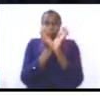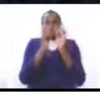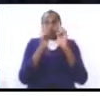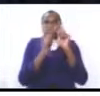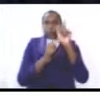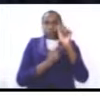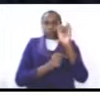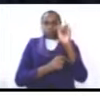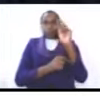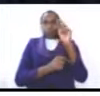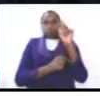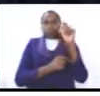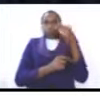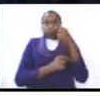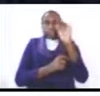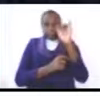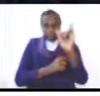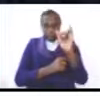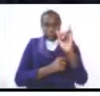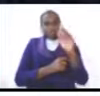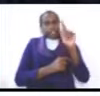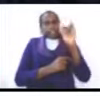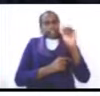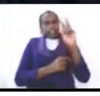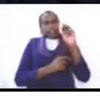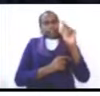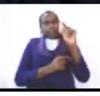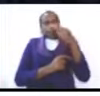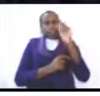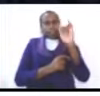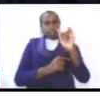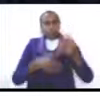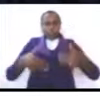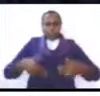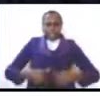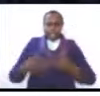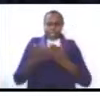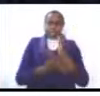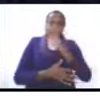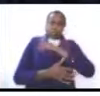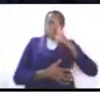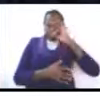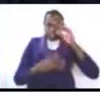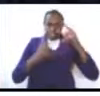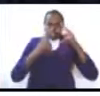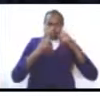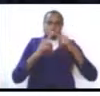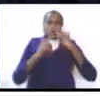Timotheo. Timotheo alikuwa mtoto wa kiroho wa Paulo,